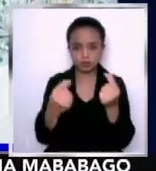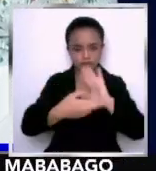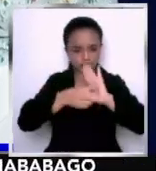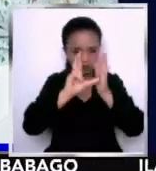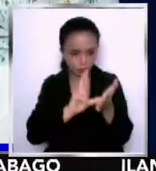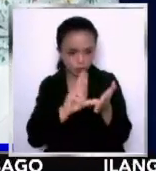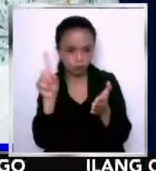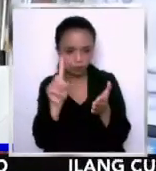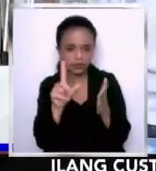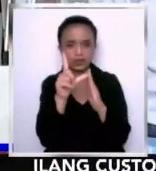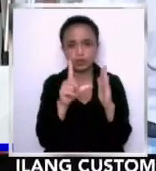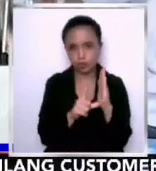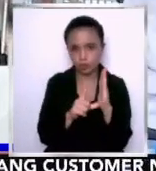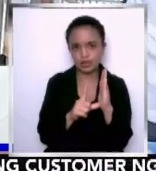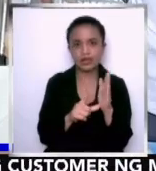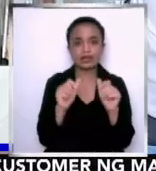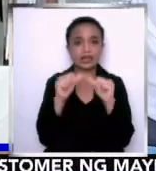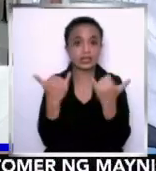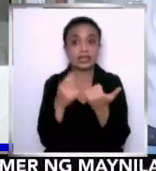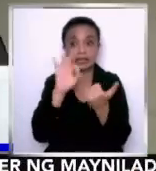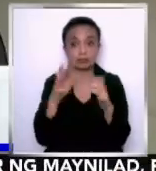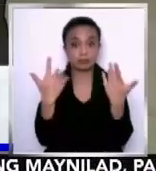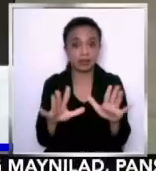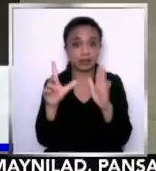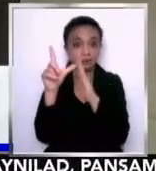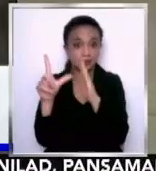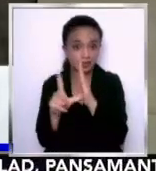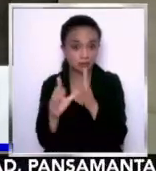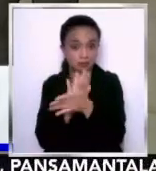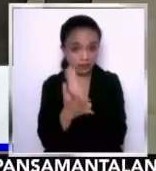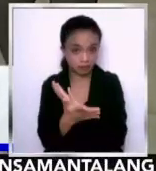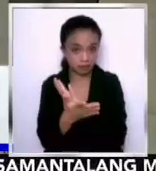mga ahensya. At kapag naisabatas, saka palang malalaman